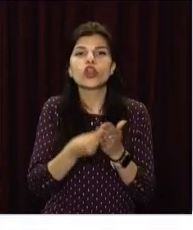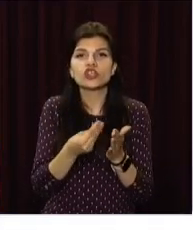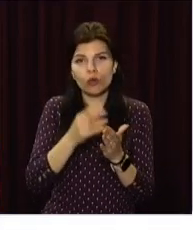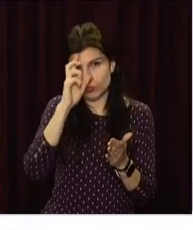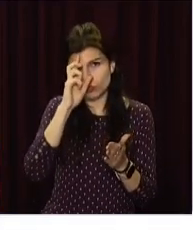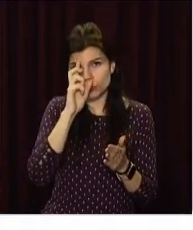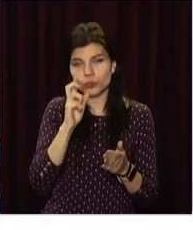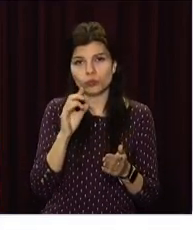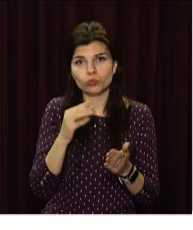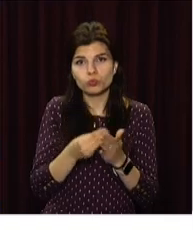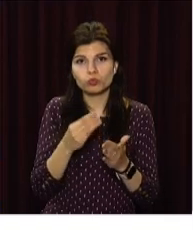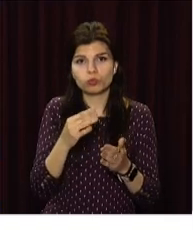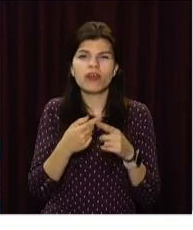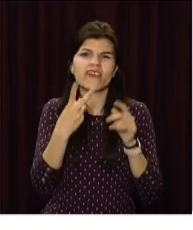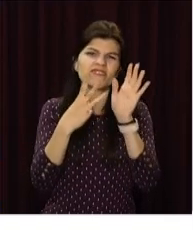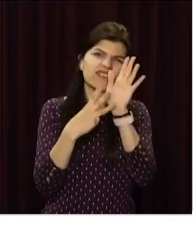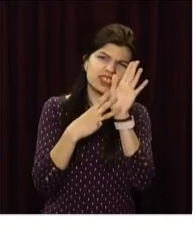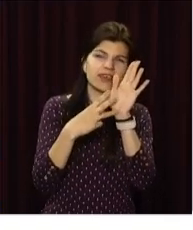це приблизно